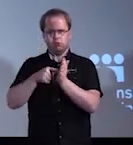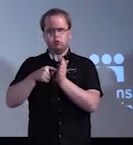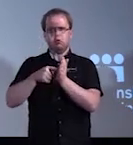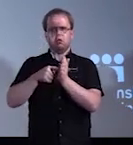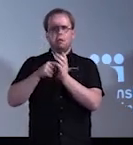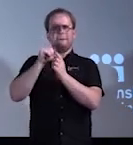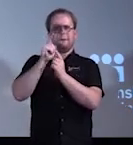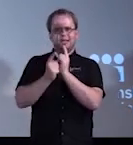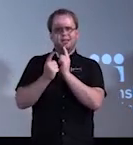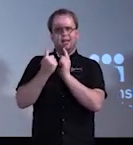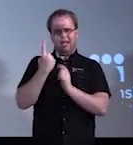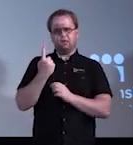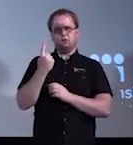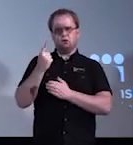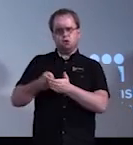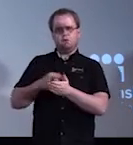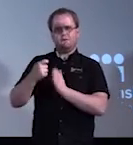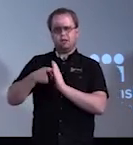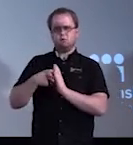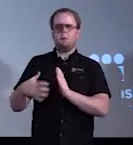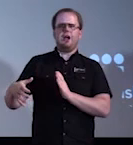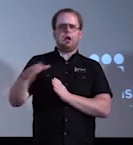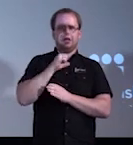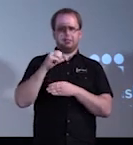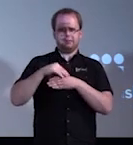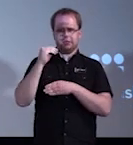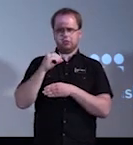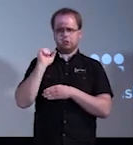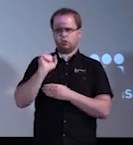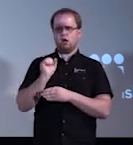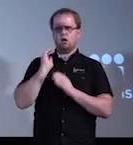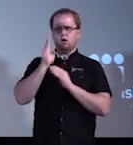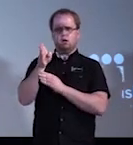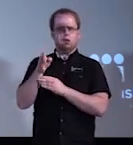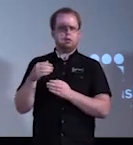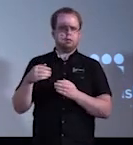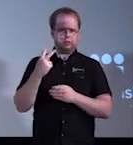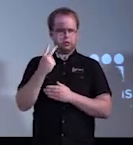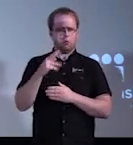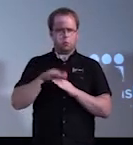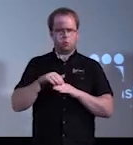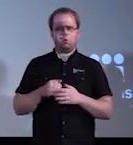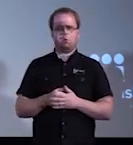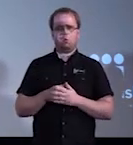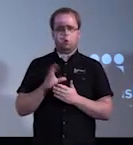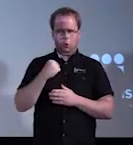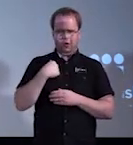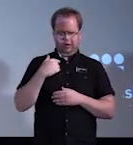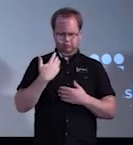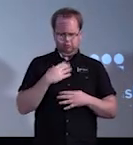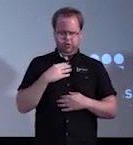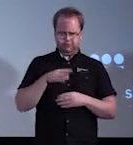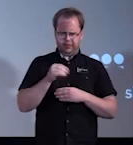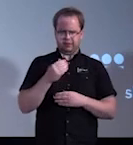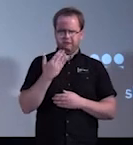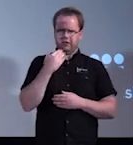kunna bli en sån film som alla svenskar skulle välja i första hand. När man ska vara en svensk så ska man säga, vad vill du